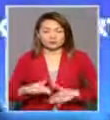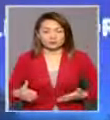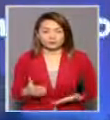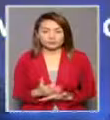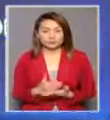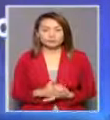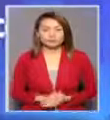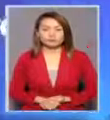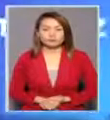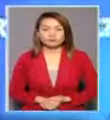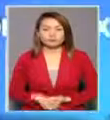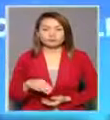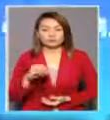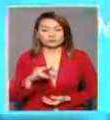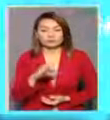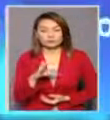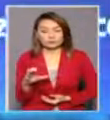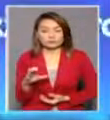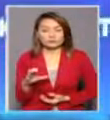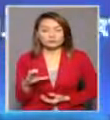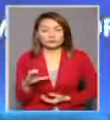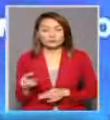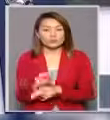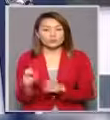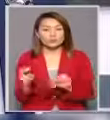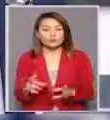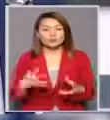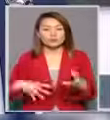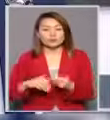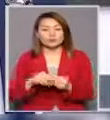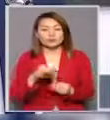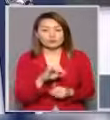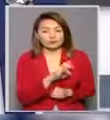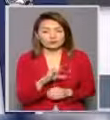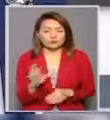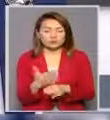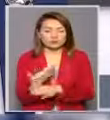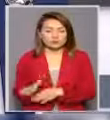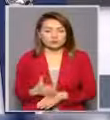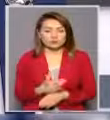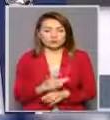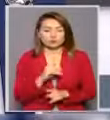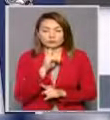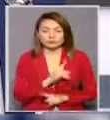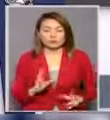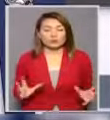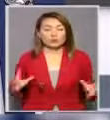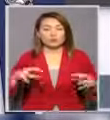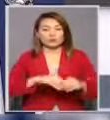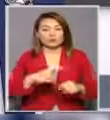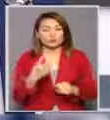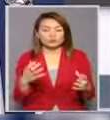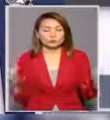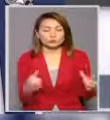поражением опорно-двигательного аппарата и адаптивный теннис. Все эти секции продолжат свою работу, просто в классификаторе они